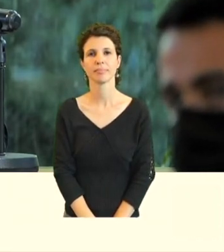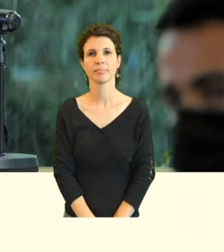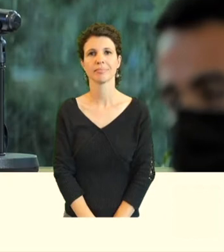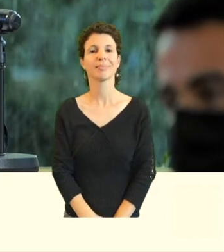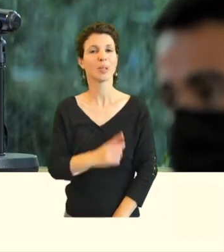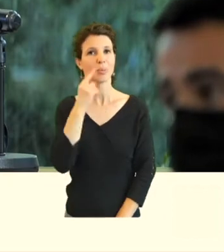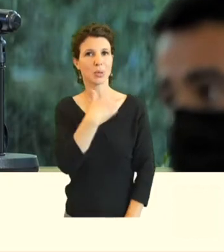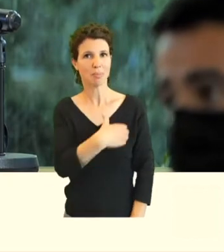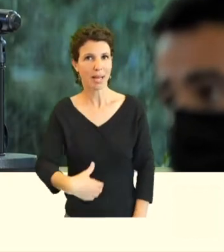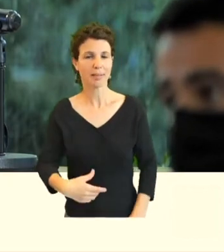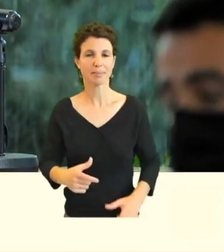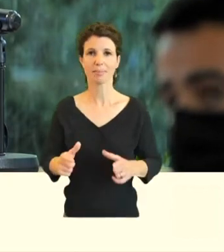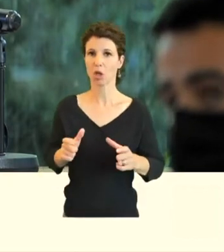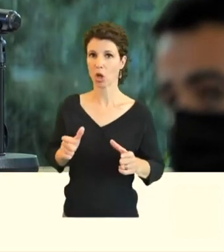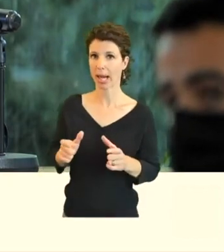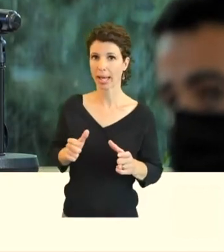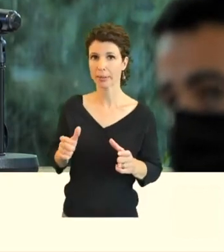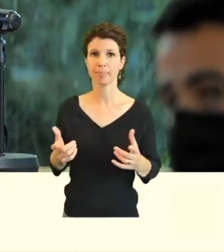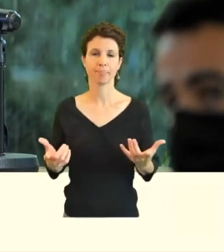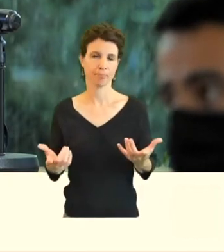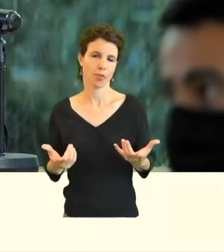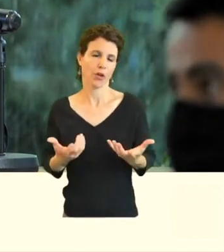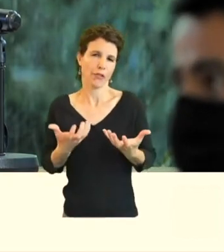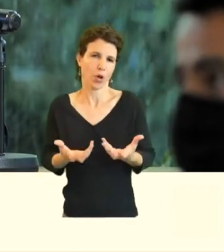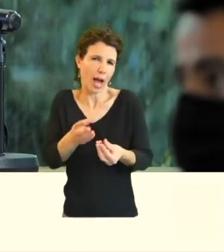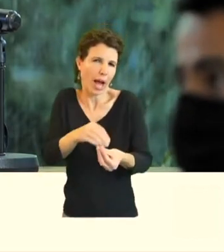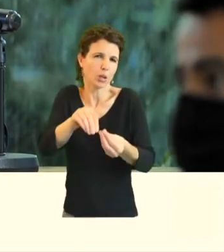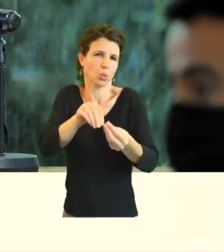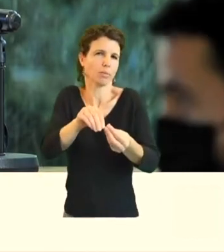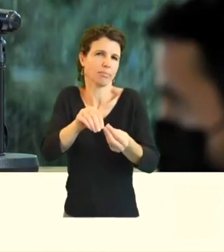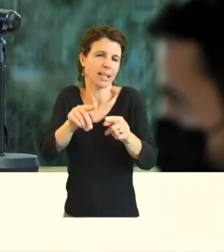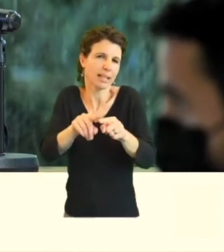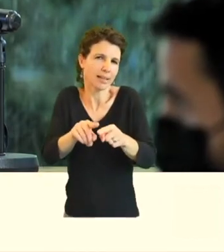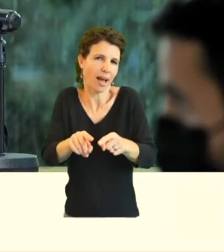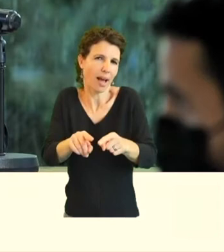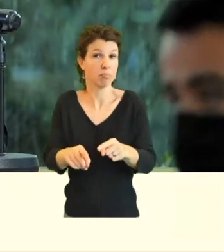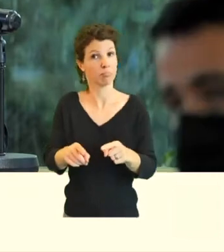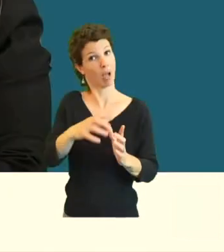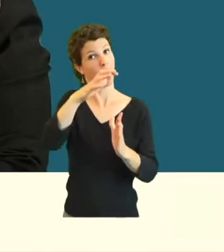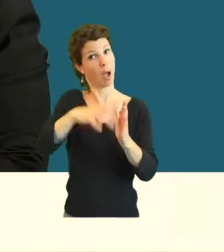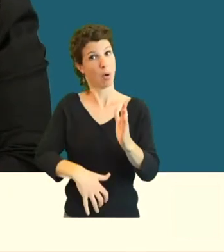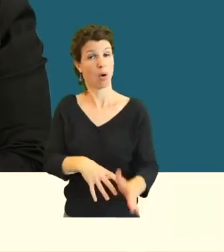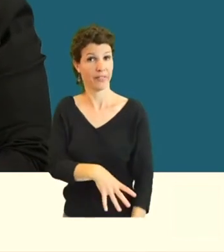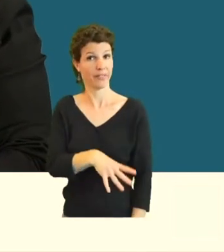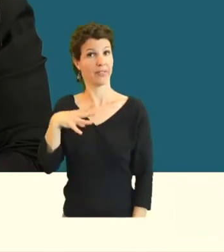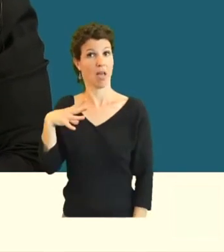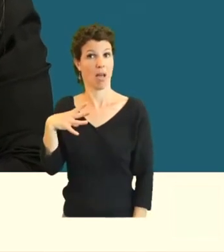Monsieur le maire, mes chers collègues, je voulais juste apporter quelques précisions sur ce rapport dont on est très fiers, qui a